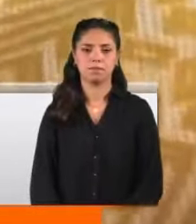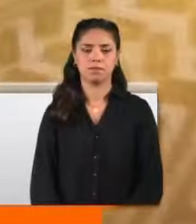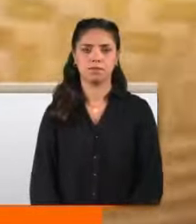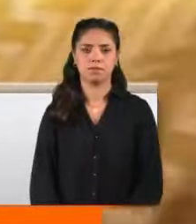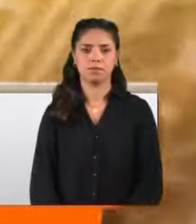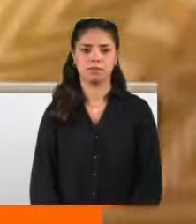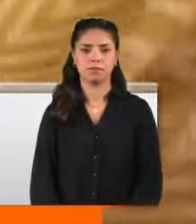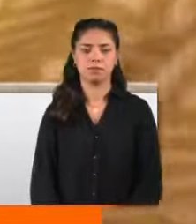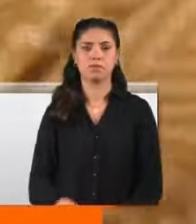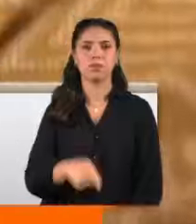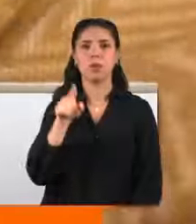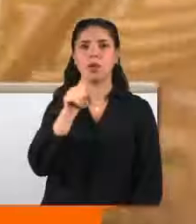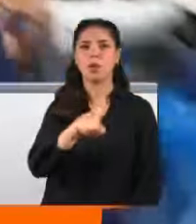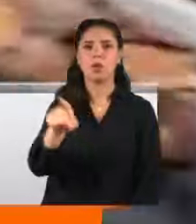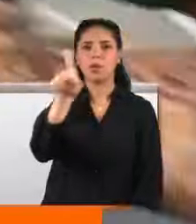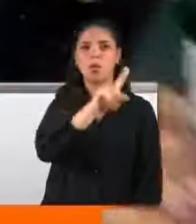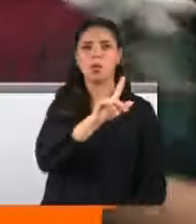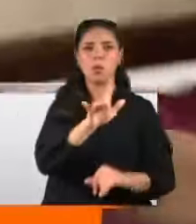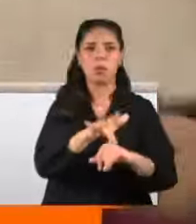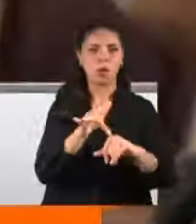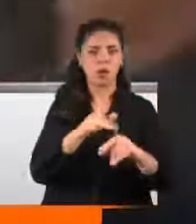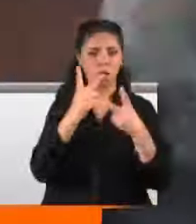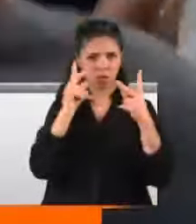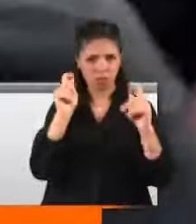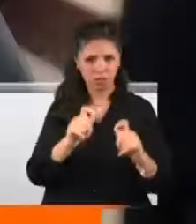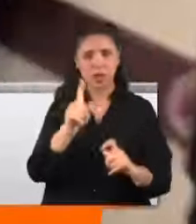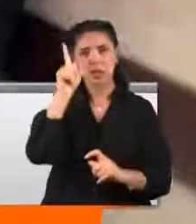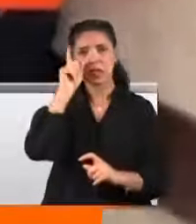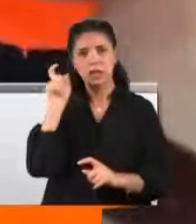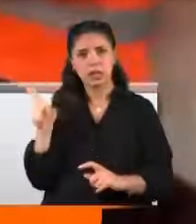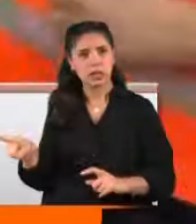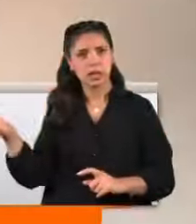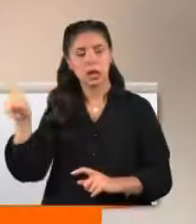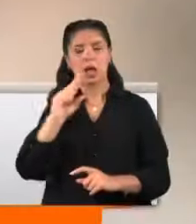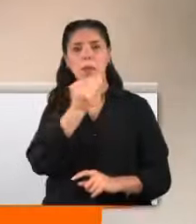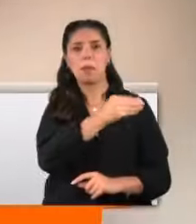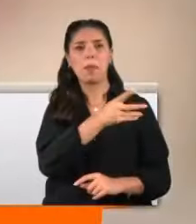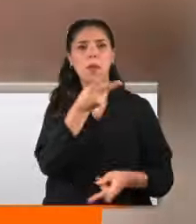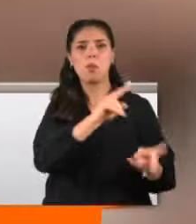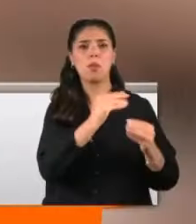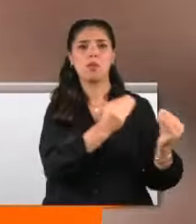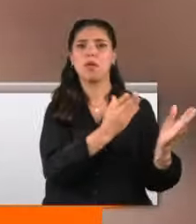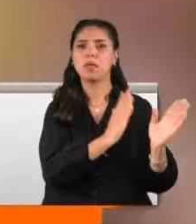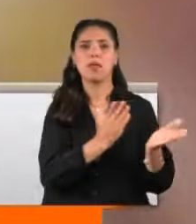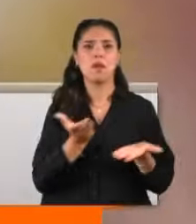Onlar bu açıklamayı yaparken İsrail bebekleri öldürmeye devam ediyordu.